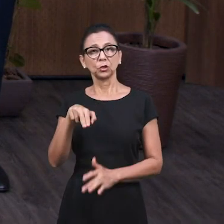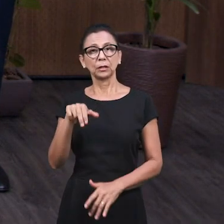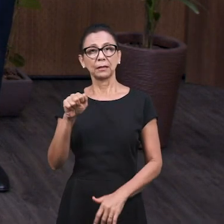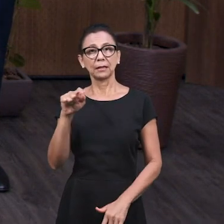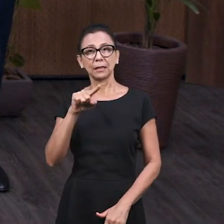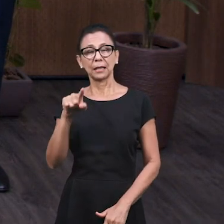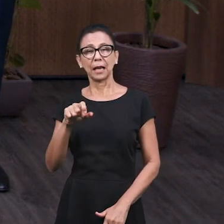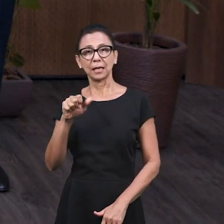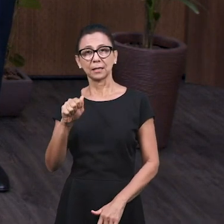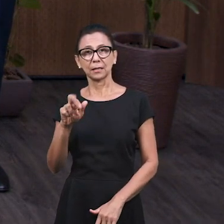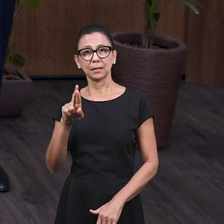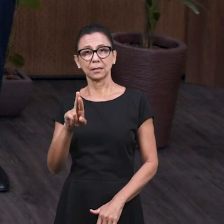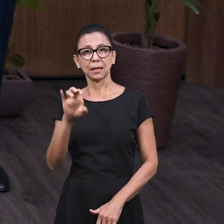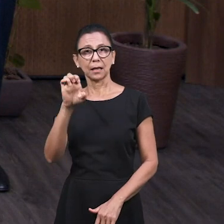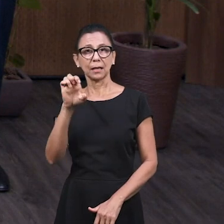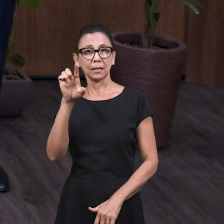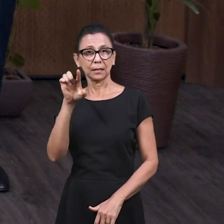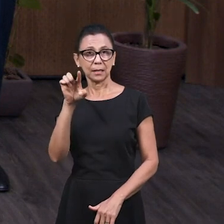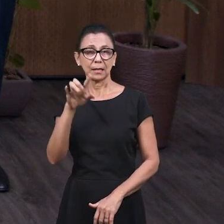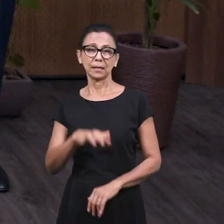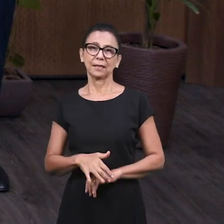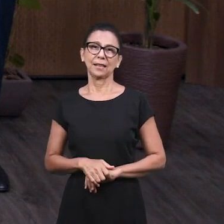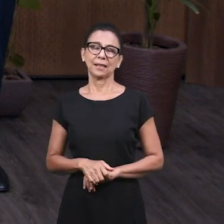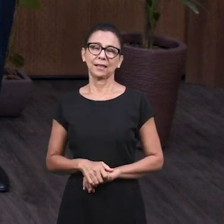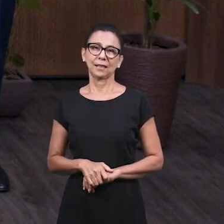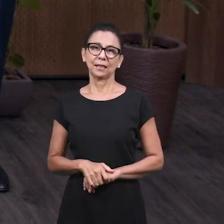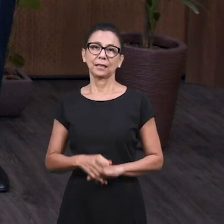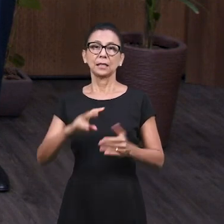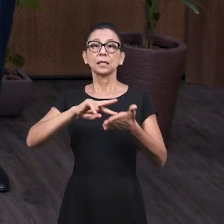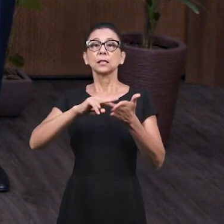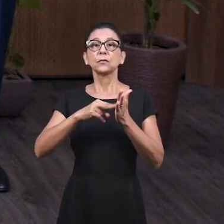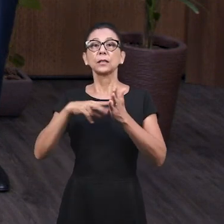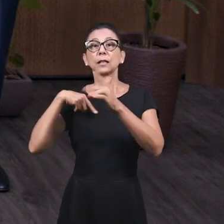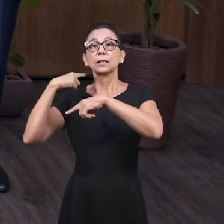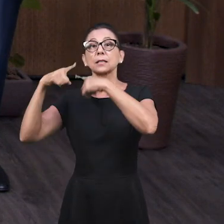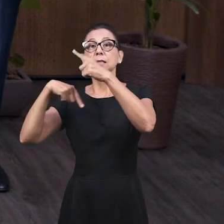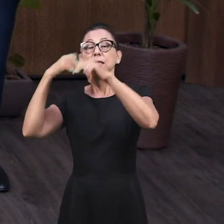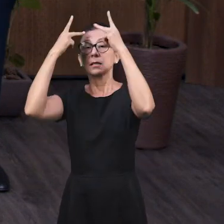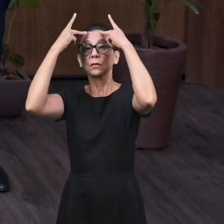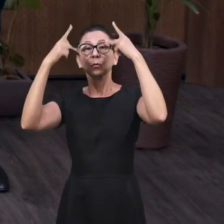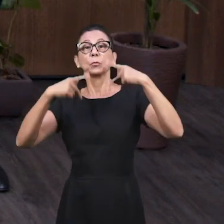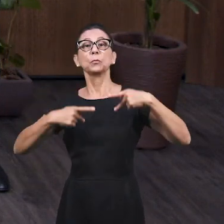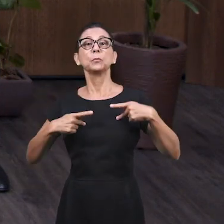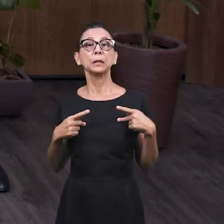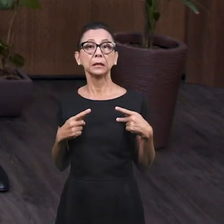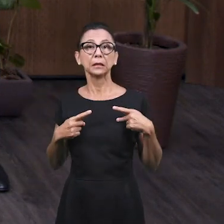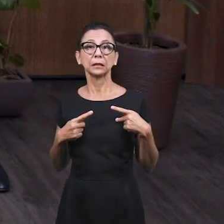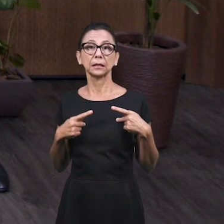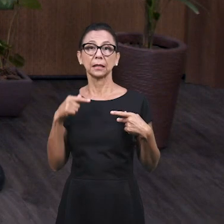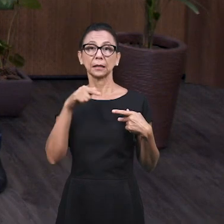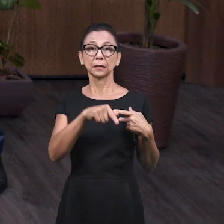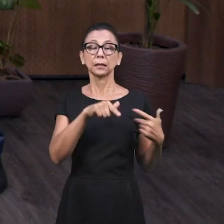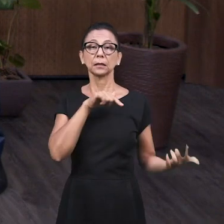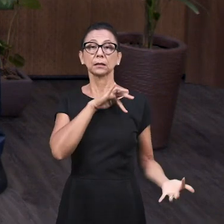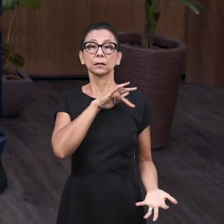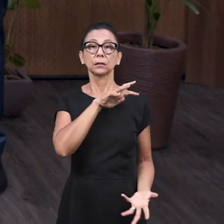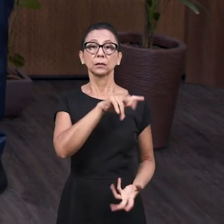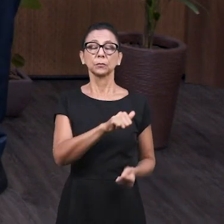sa généalogie humaine et la liaison de Jésus avec la terre. Mais